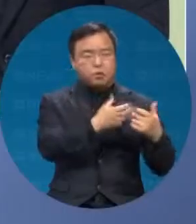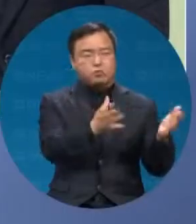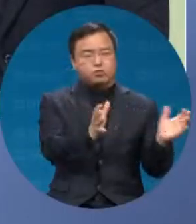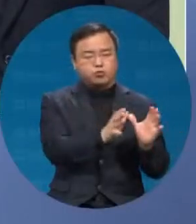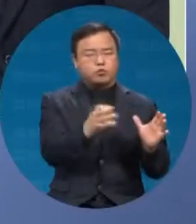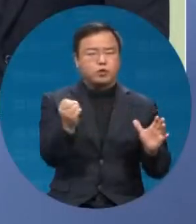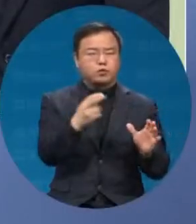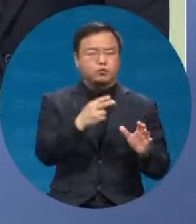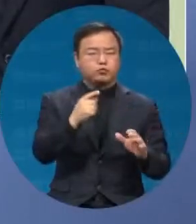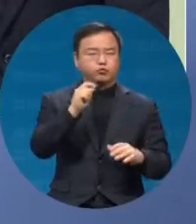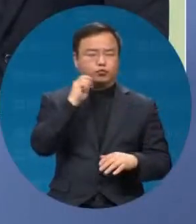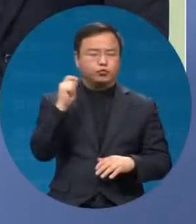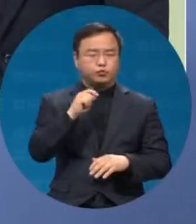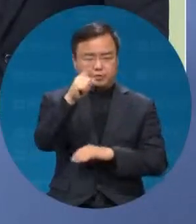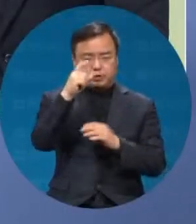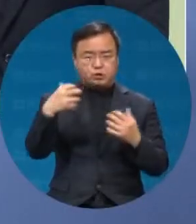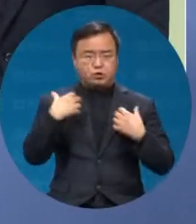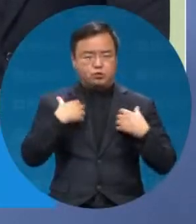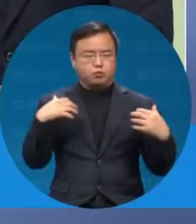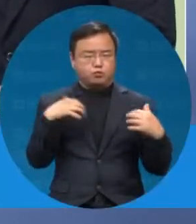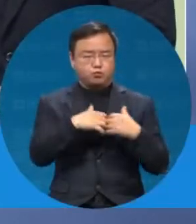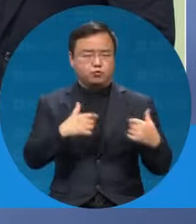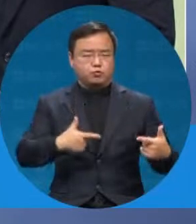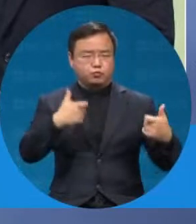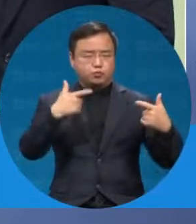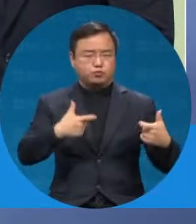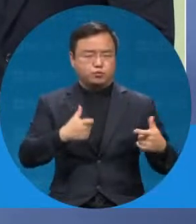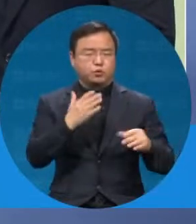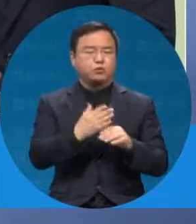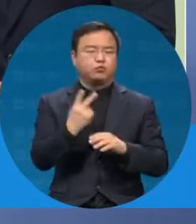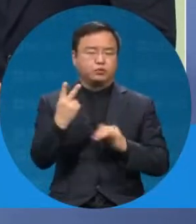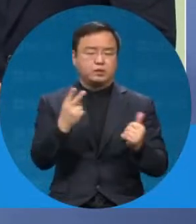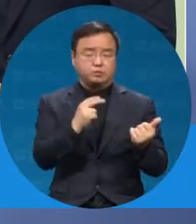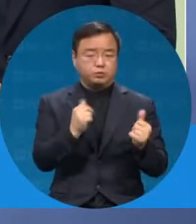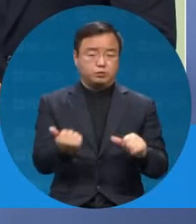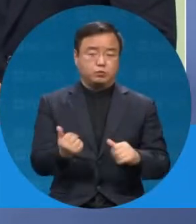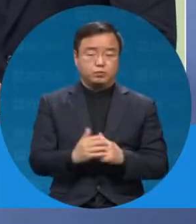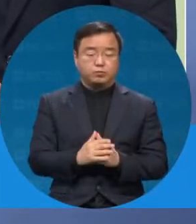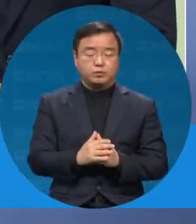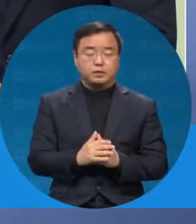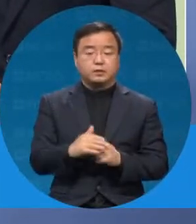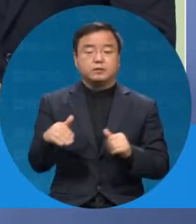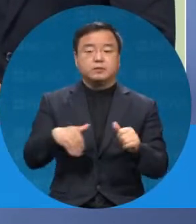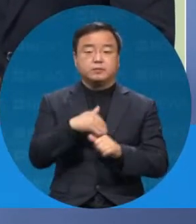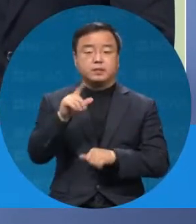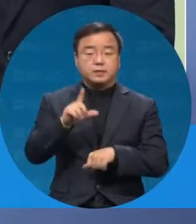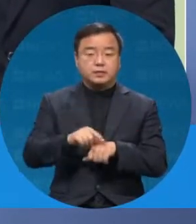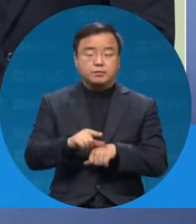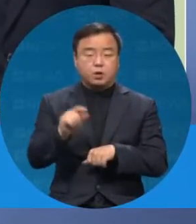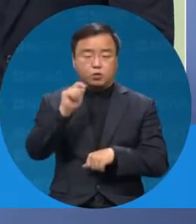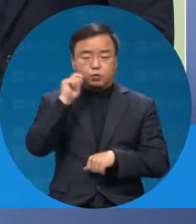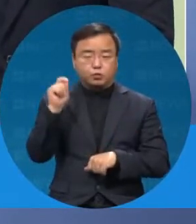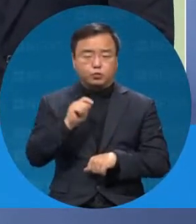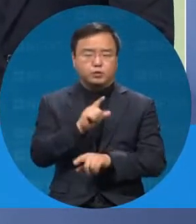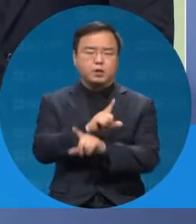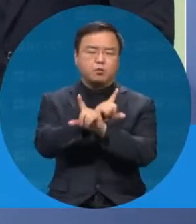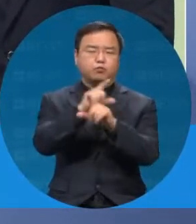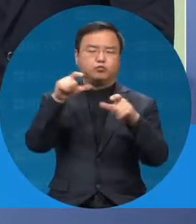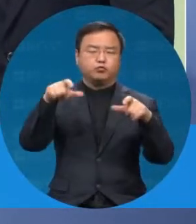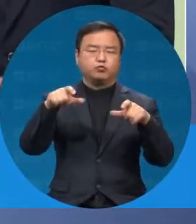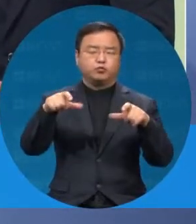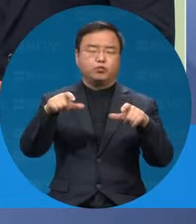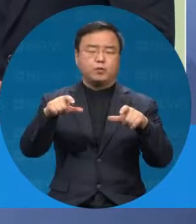2명이 사망했다 는 현지 보도가 나오고 있습니다 미국의 한 위성 업체는 현지시간으로 어제 우크라이나 북쪽 적경 g 의